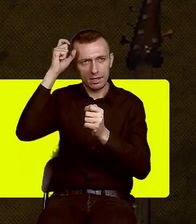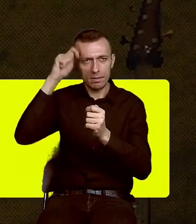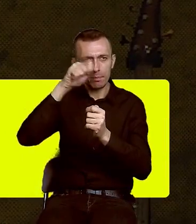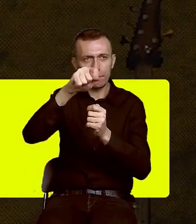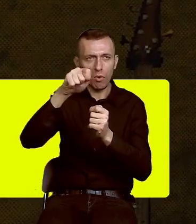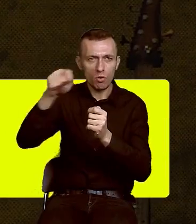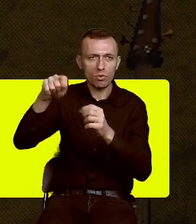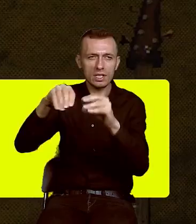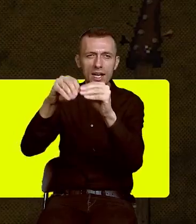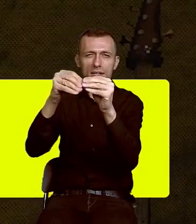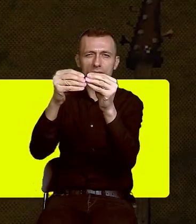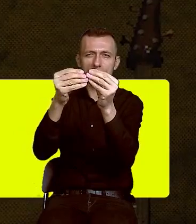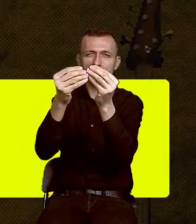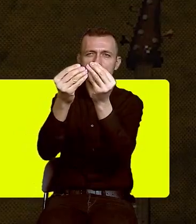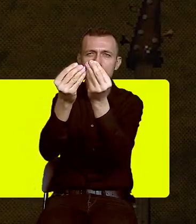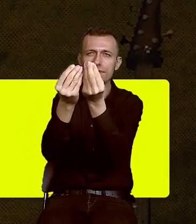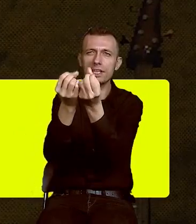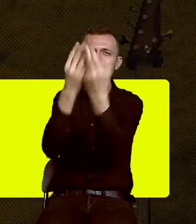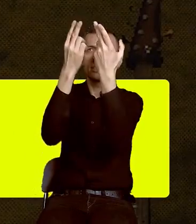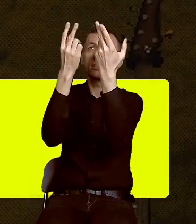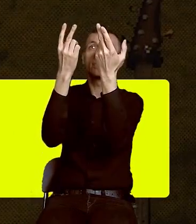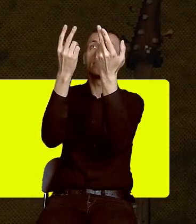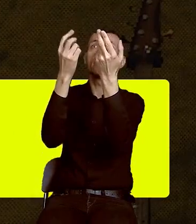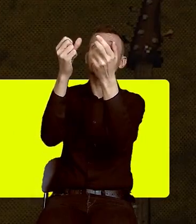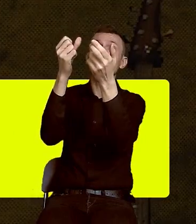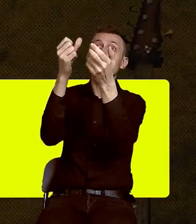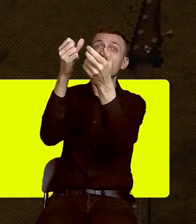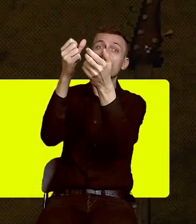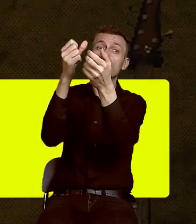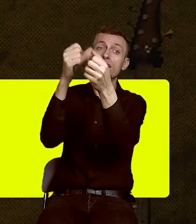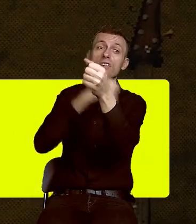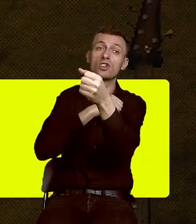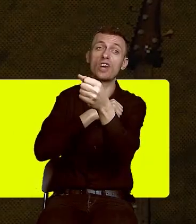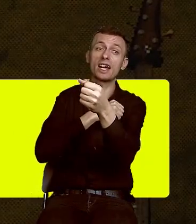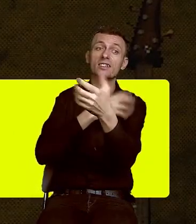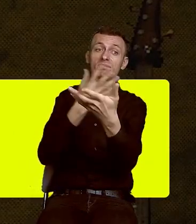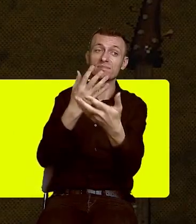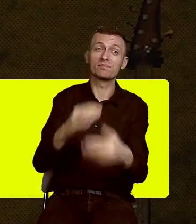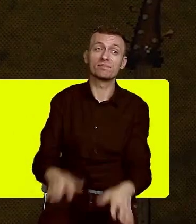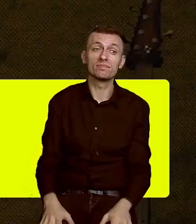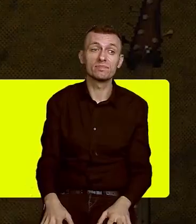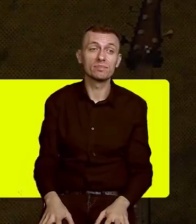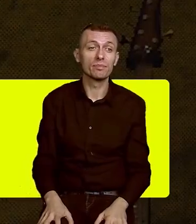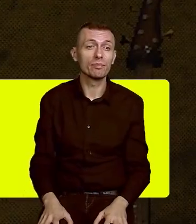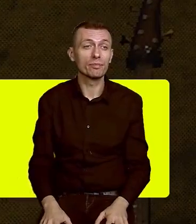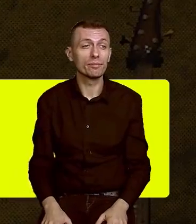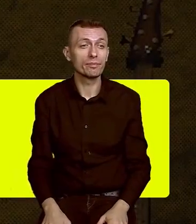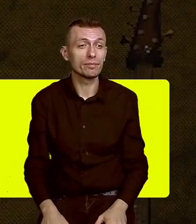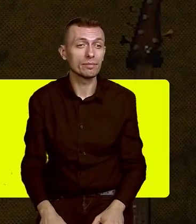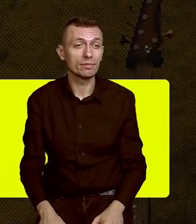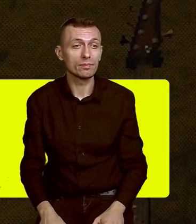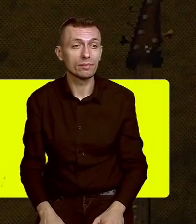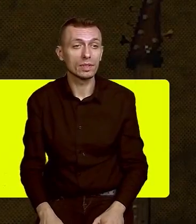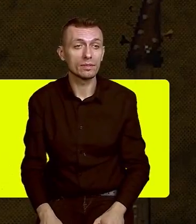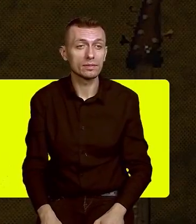grzech. Zwróćmy uwagę na cztery elementy tego wersetu. Po pierwsze, pierwszy element to pewność,